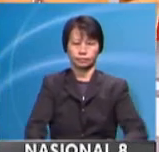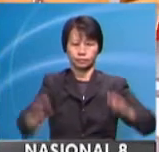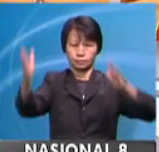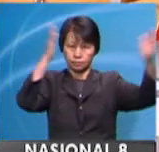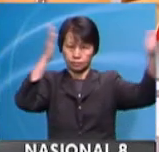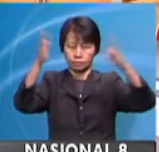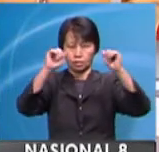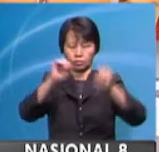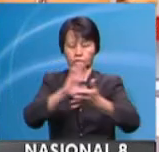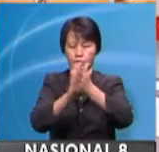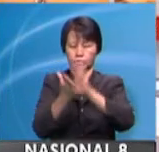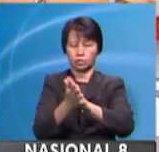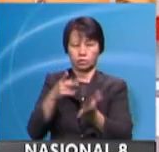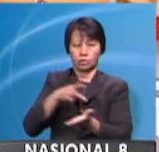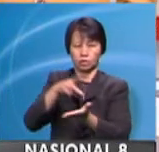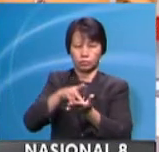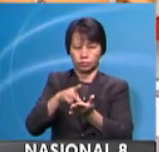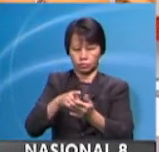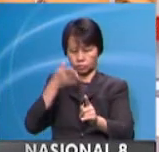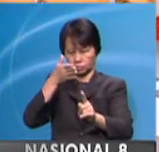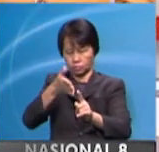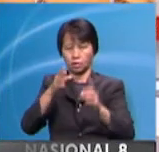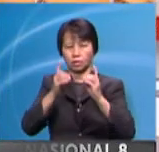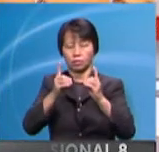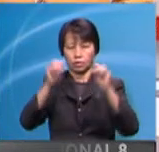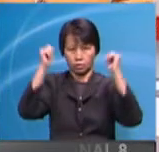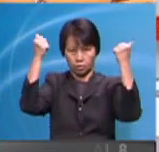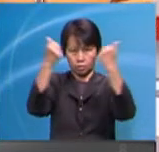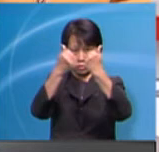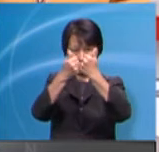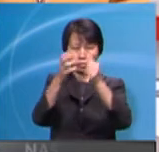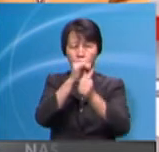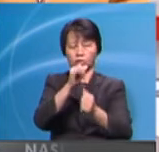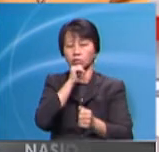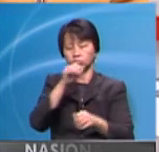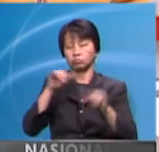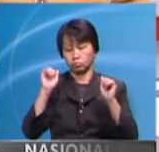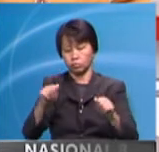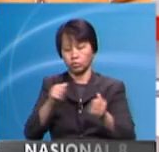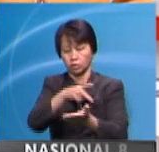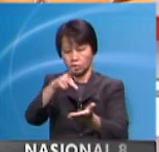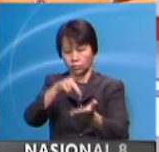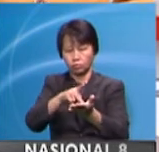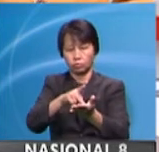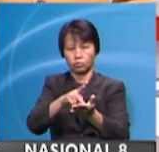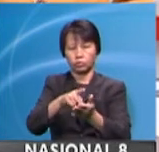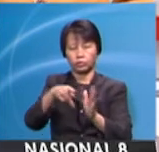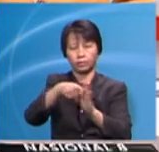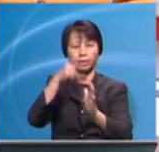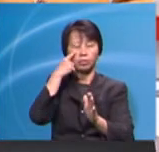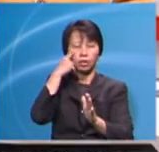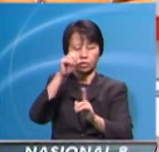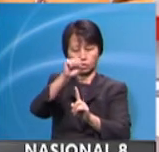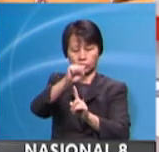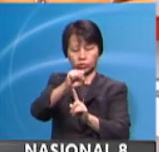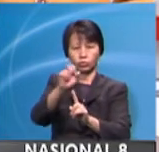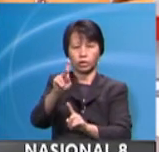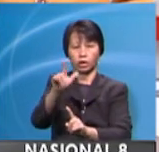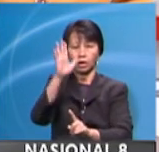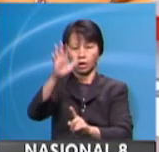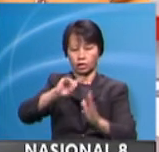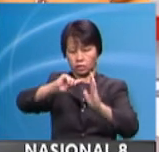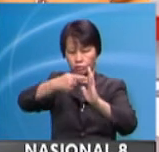Malaysia mampu muncul sebagai pusat rujukan bagi pendidikan autisma. Malah tidak mustahil pusat permata kurnia di Jalan Sentul, Kuala Lumpur yang